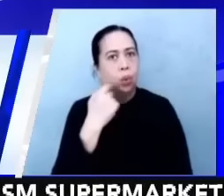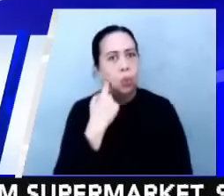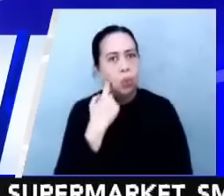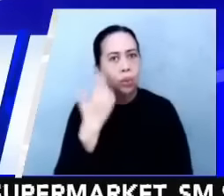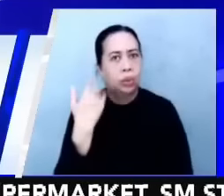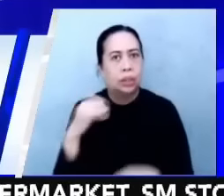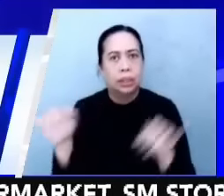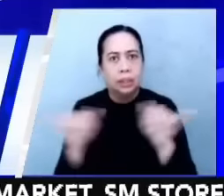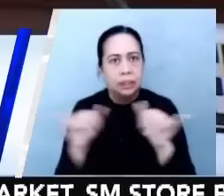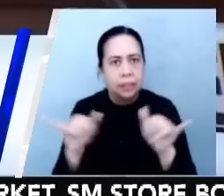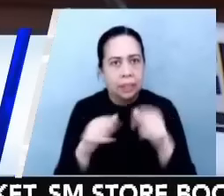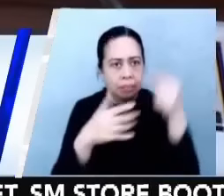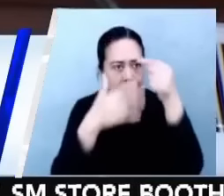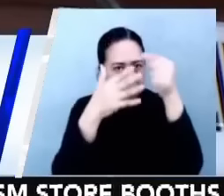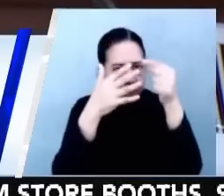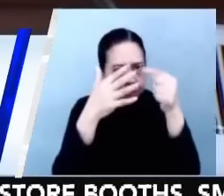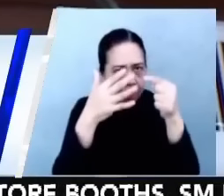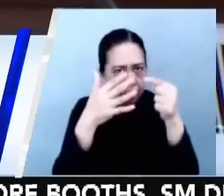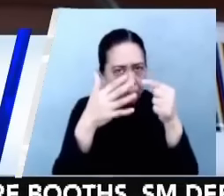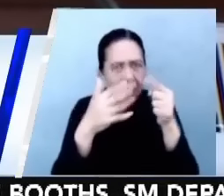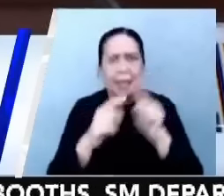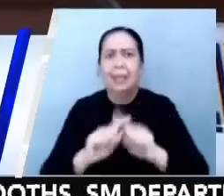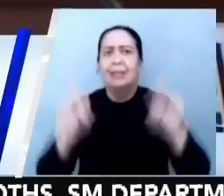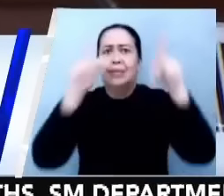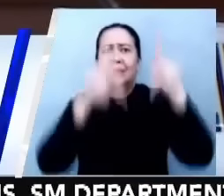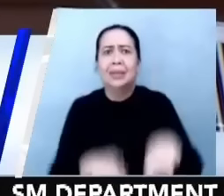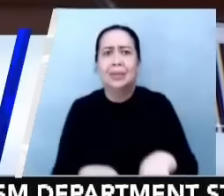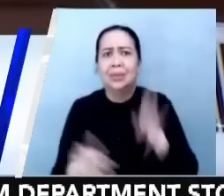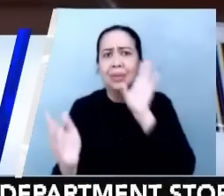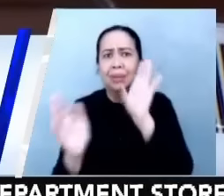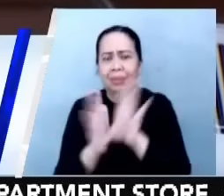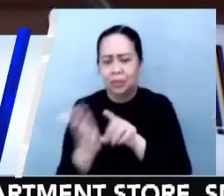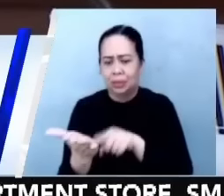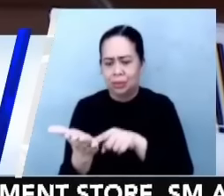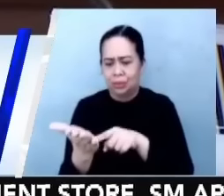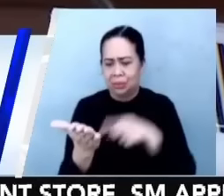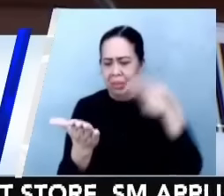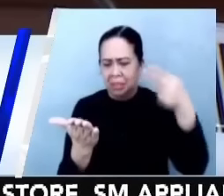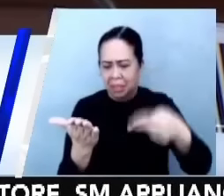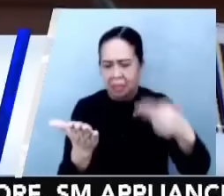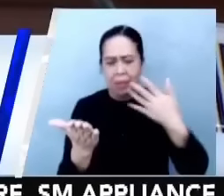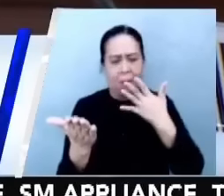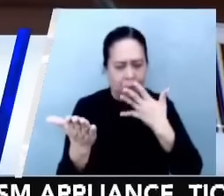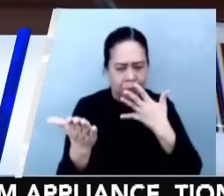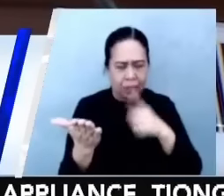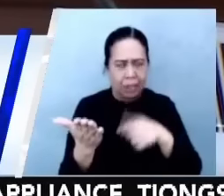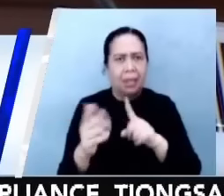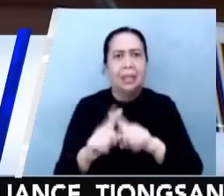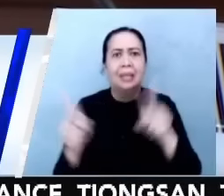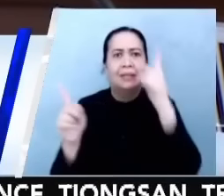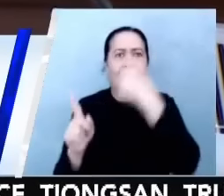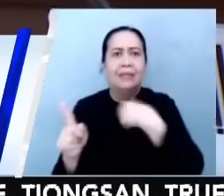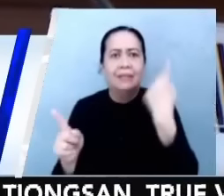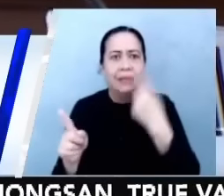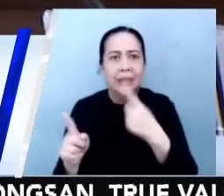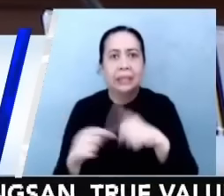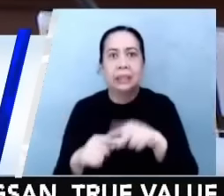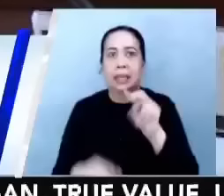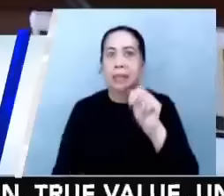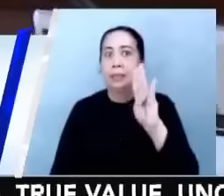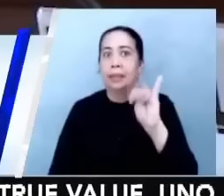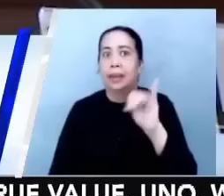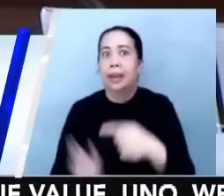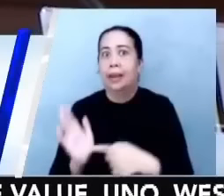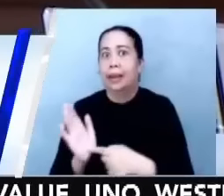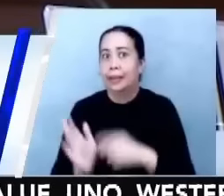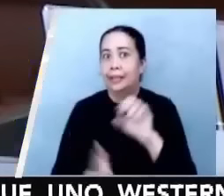detalye pero ibang tao ang nasa photo at ito pa Igan ang kapag tataka pa itong NBI record ni Sheila